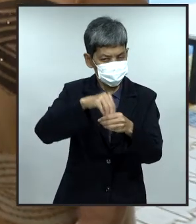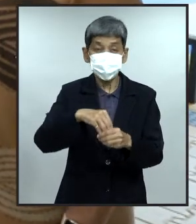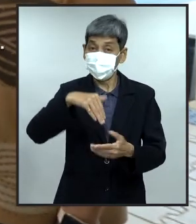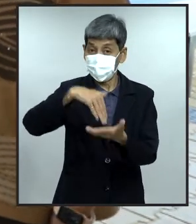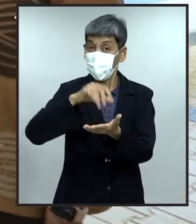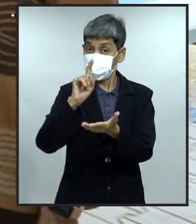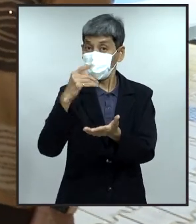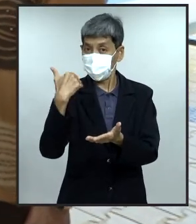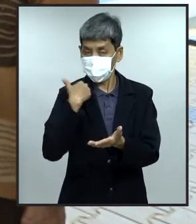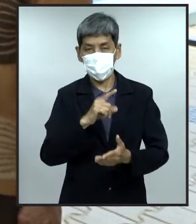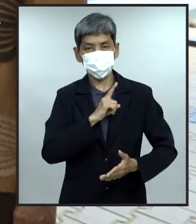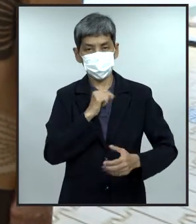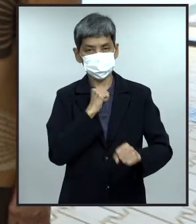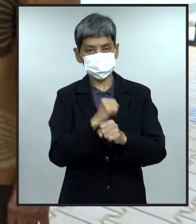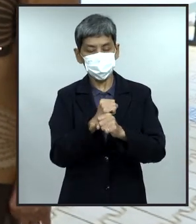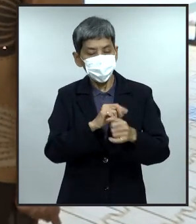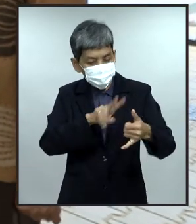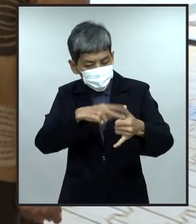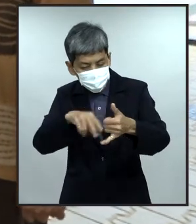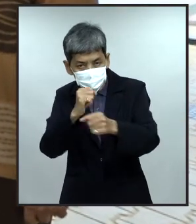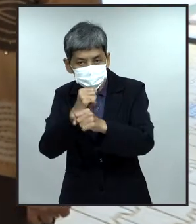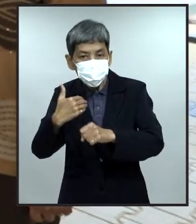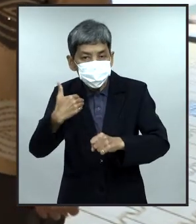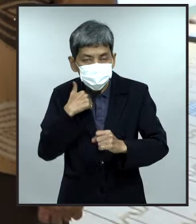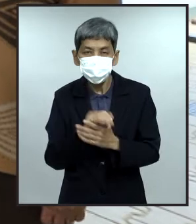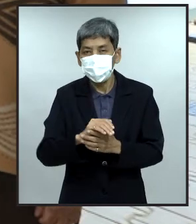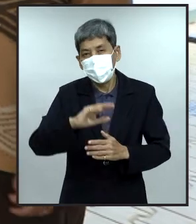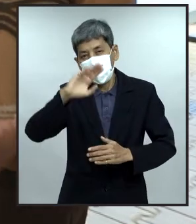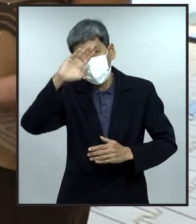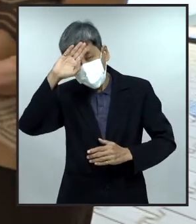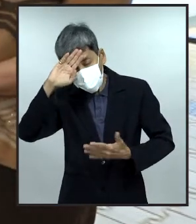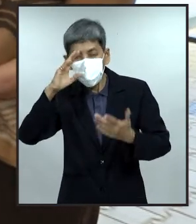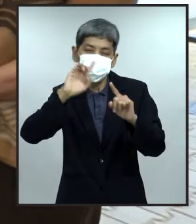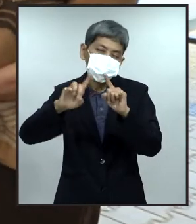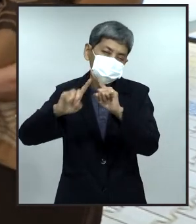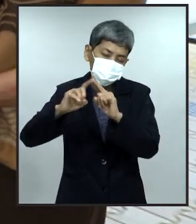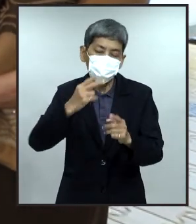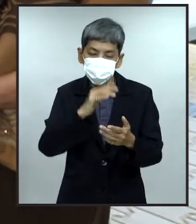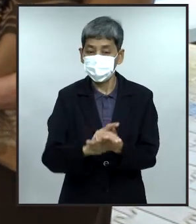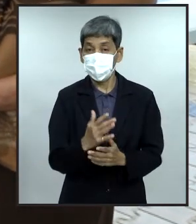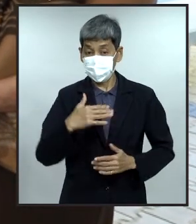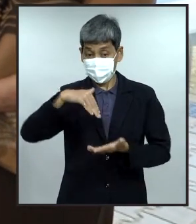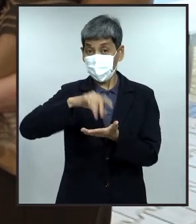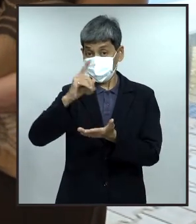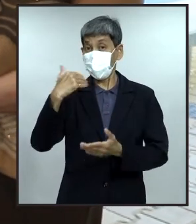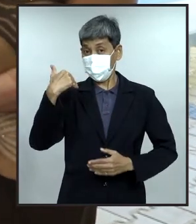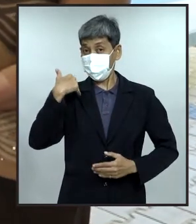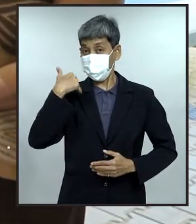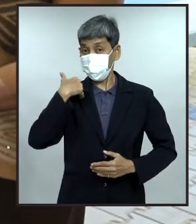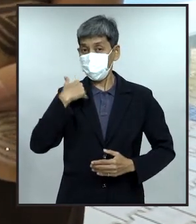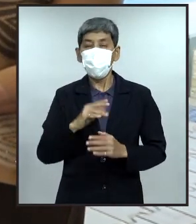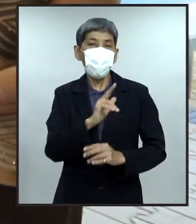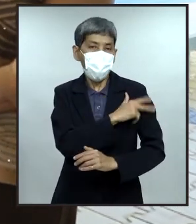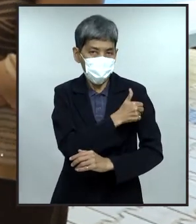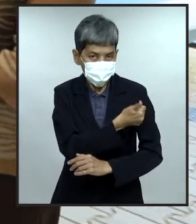นย์เนี่ยก็จะมีหน้าที่ในการที่จะดูแลทางด้านความเจ็บปวดทั้งหมดนะคะซึ่งในศูนย์เองเนี่ยก็จะมีคุณหม